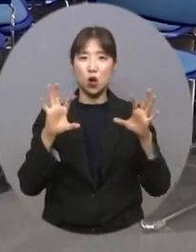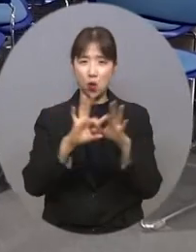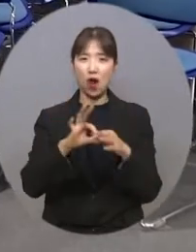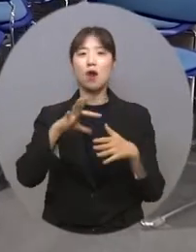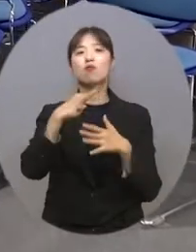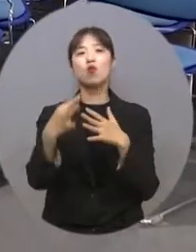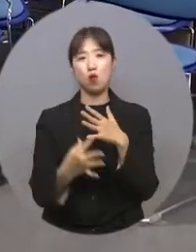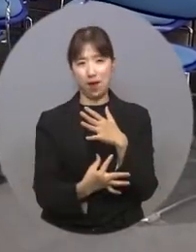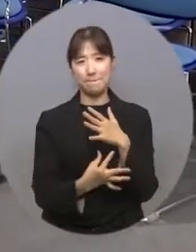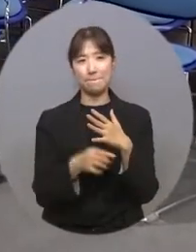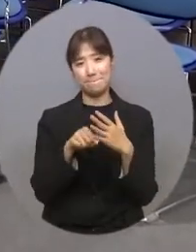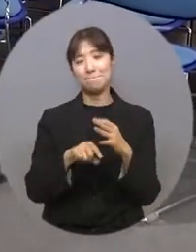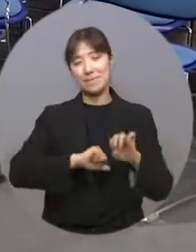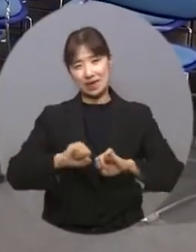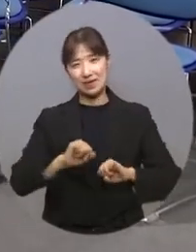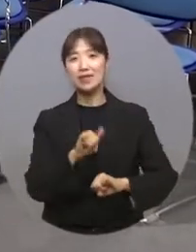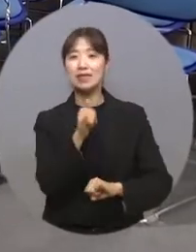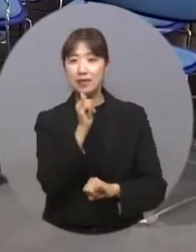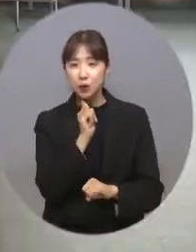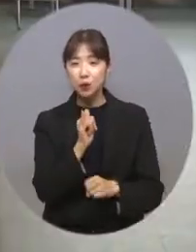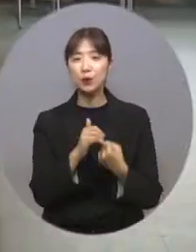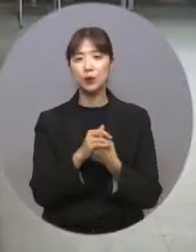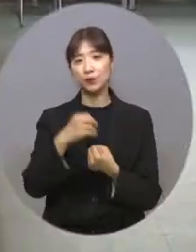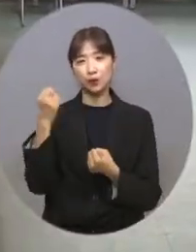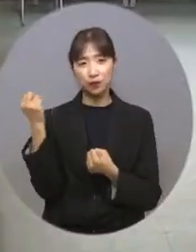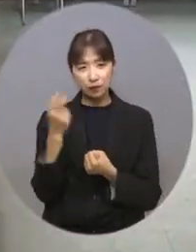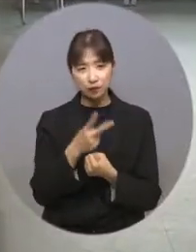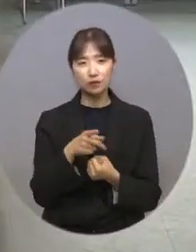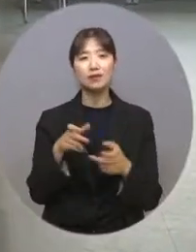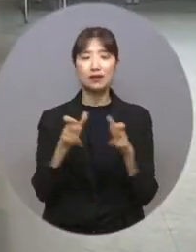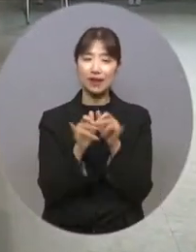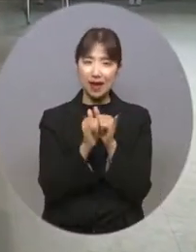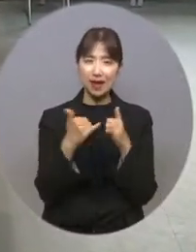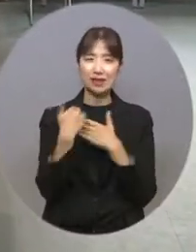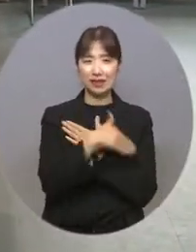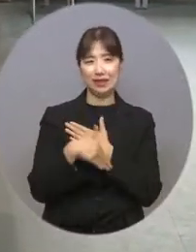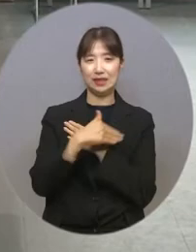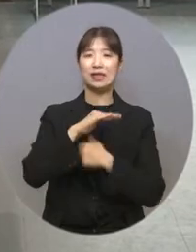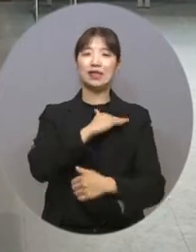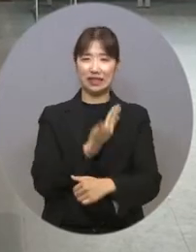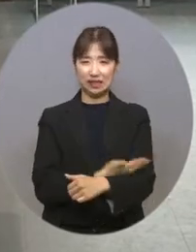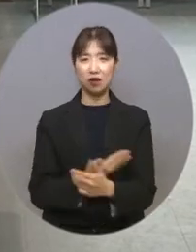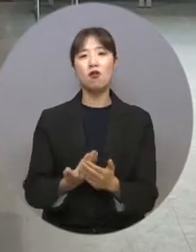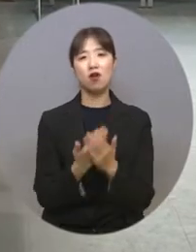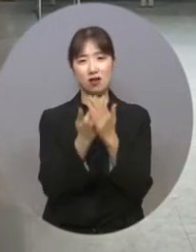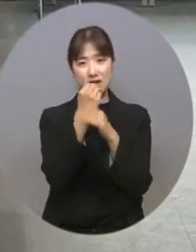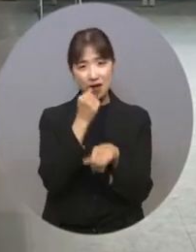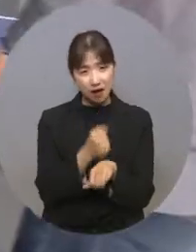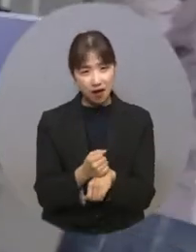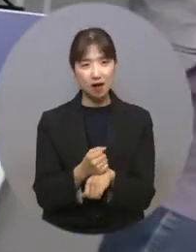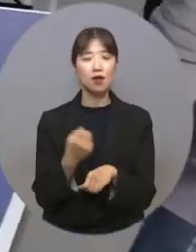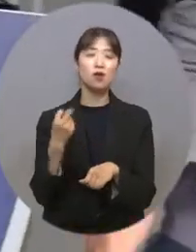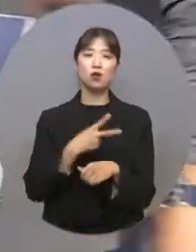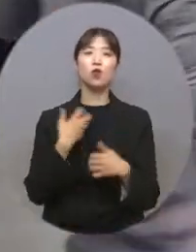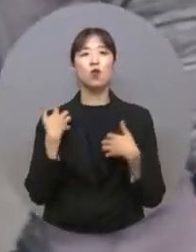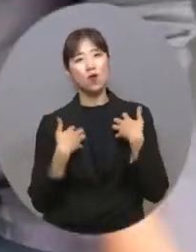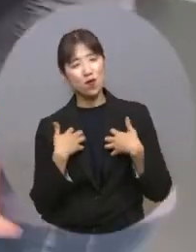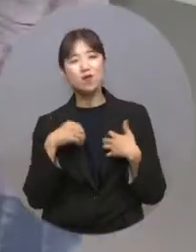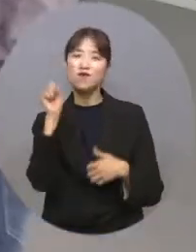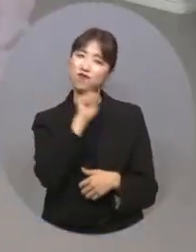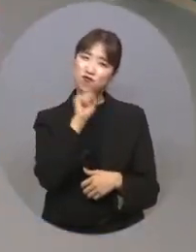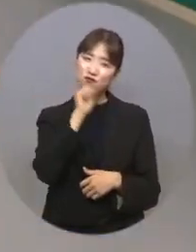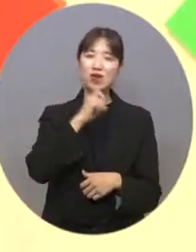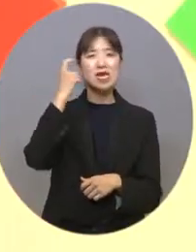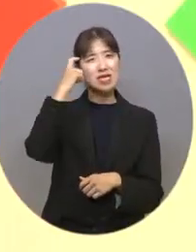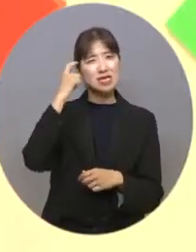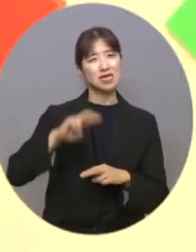관련된 프로그램을 진행해 왔었고요. 또 근로장애인들의 어떤 신체 능력 향상과 여가생활 제공, 스트레스